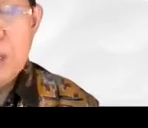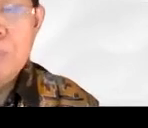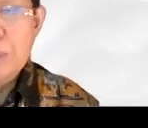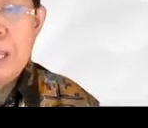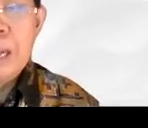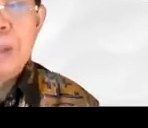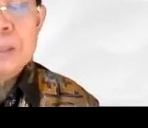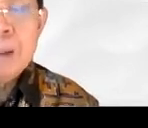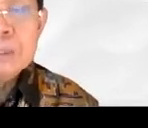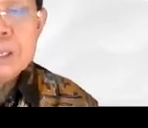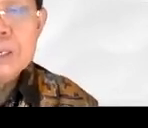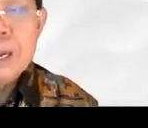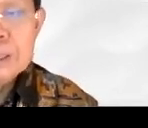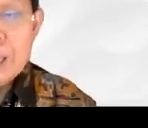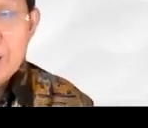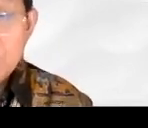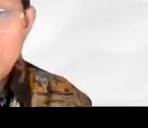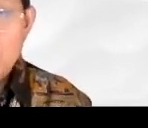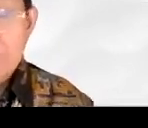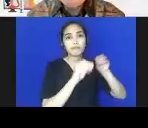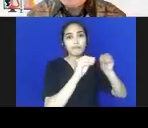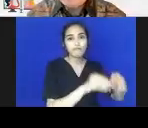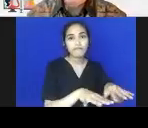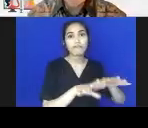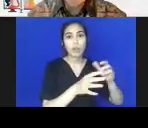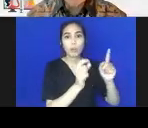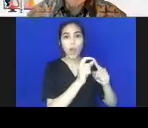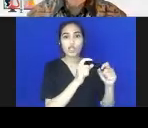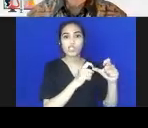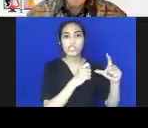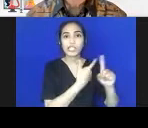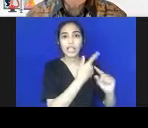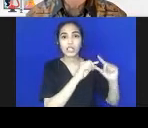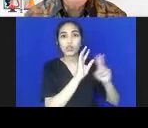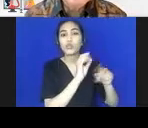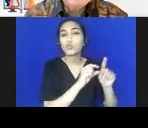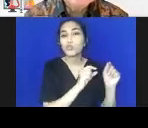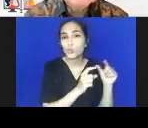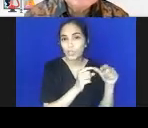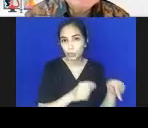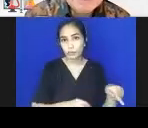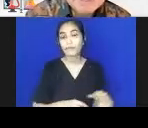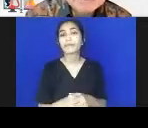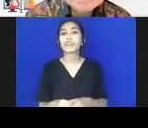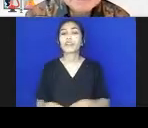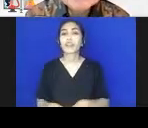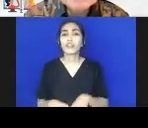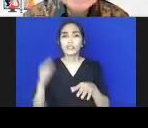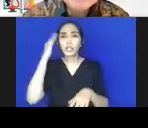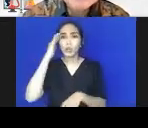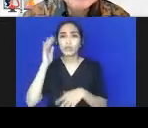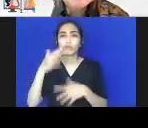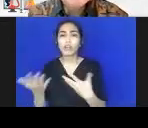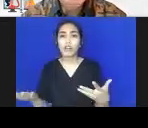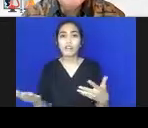program-program. Seperti RPTRA misalnya di Jakarta itu sudah mengarah pada sini. kita tahu juga betapa yang